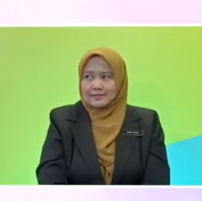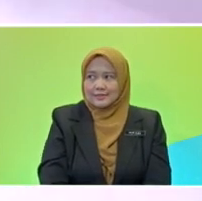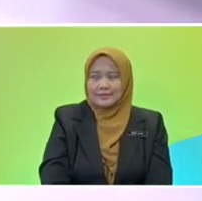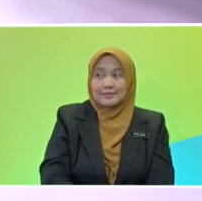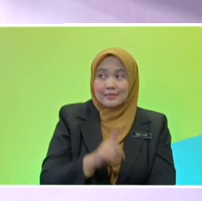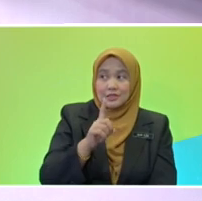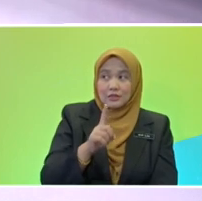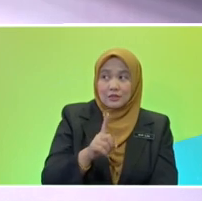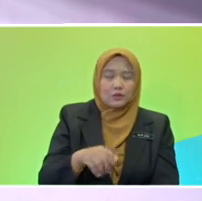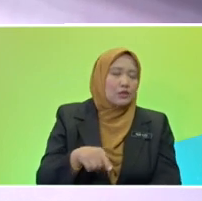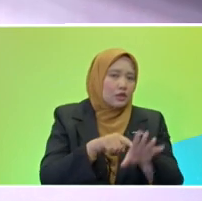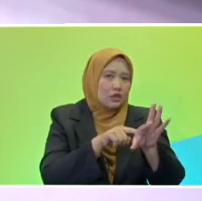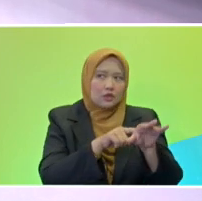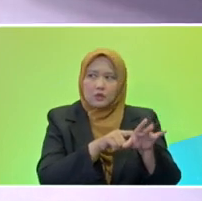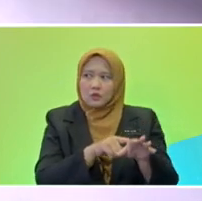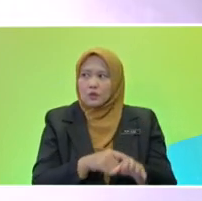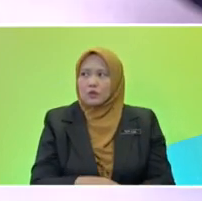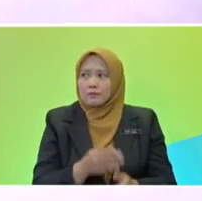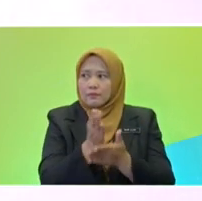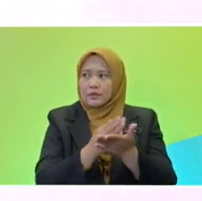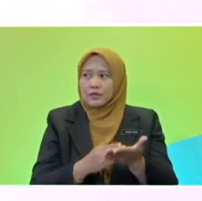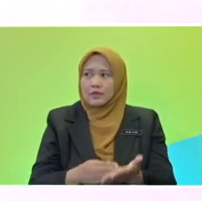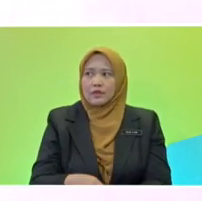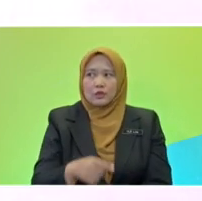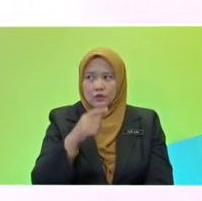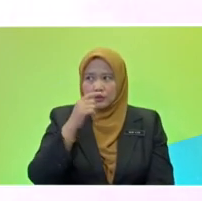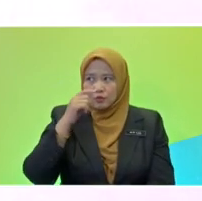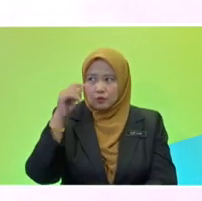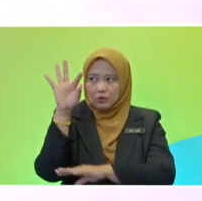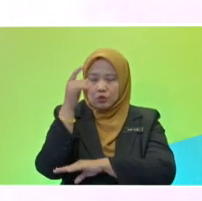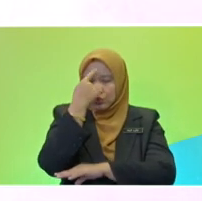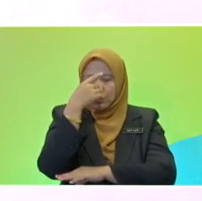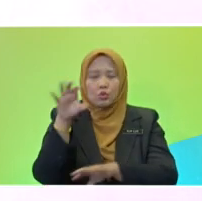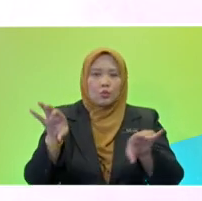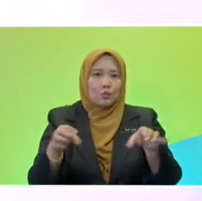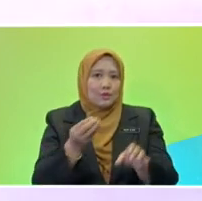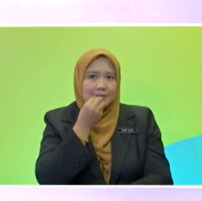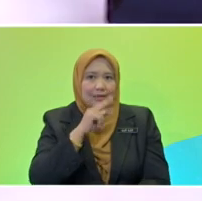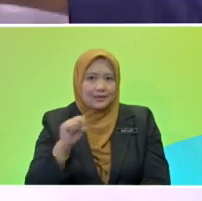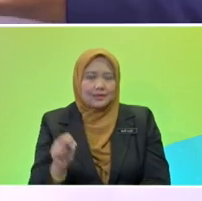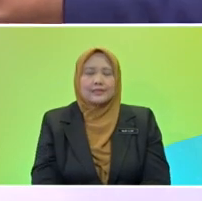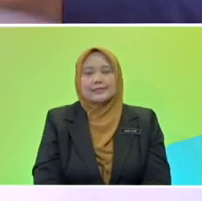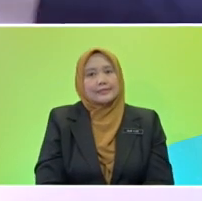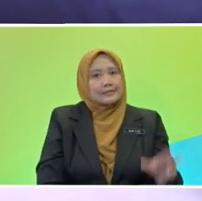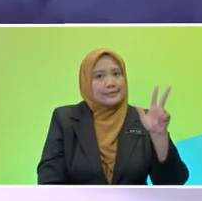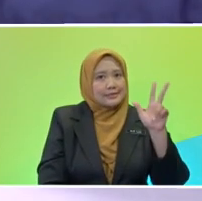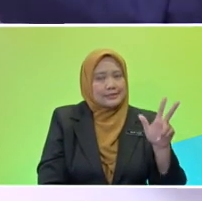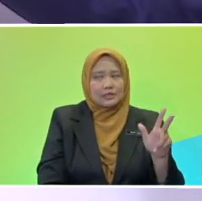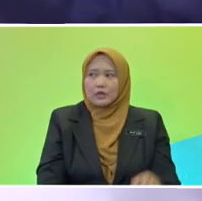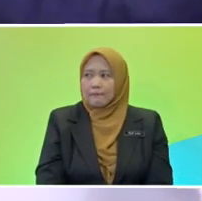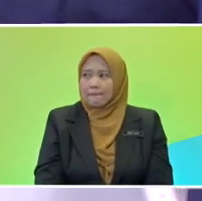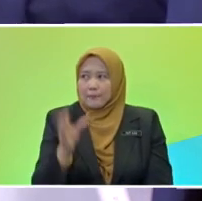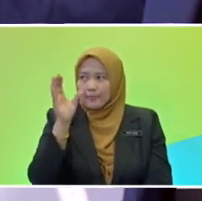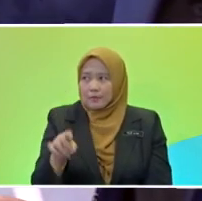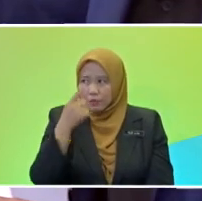daun bahagian tumbuhan untuk pemekaran tepat sekali dua smiling yang ketiga Batam